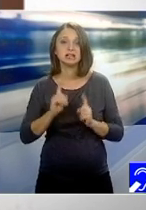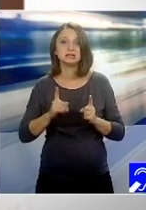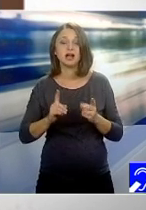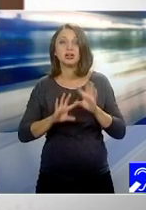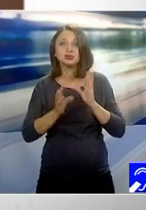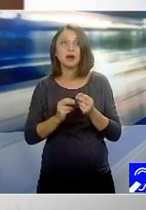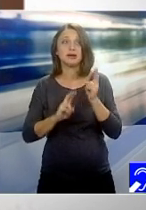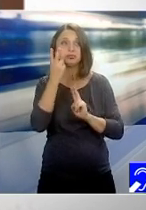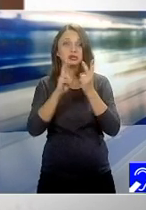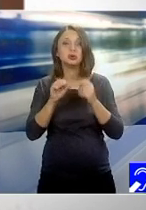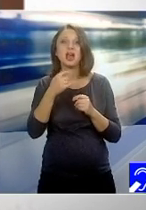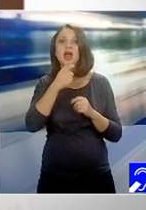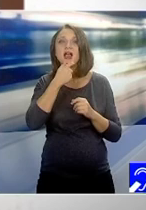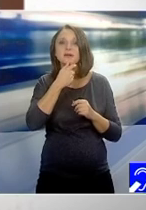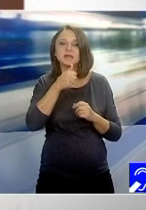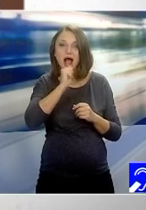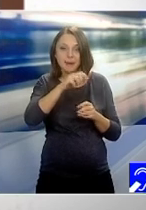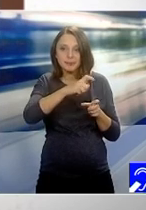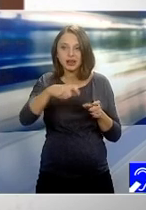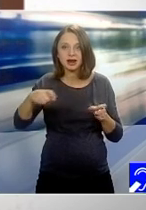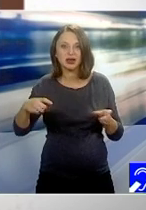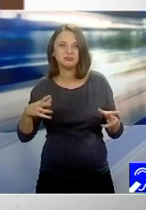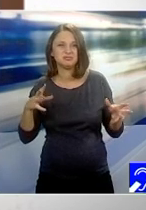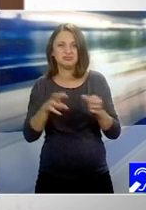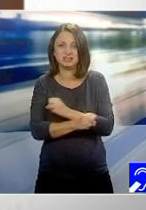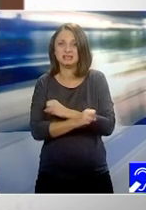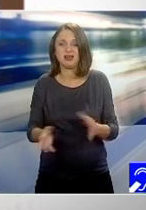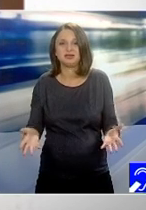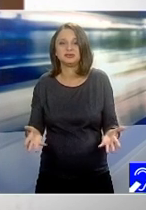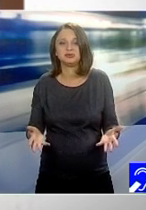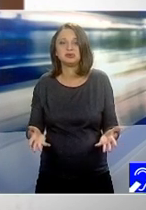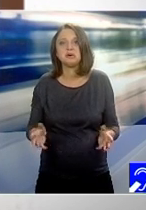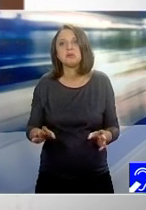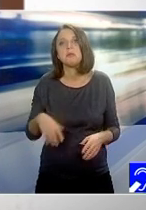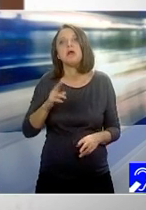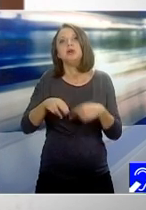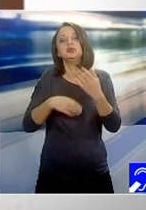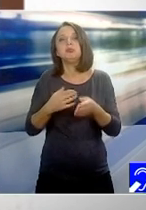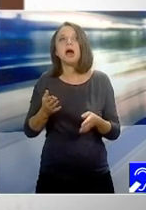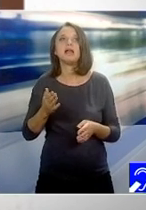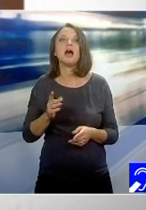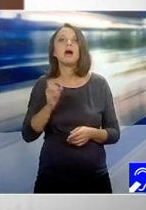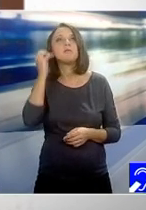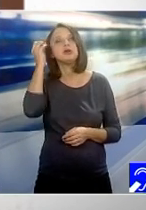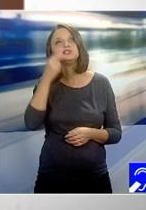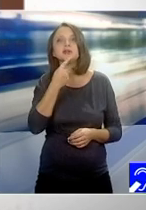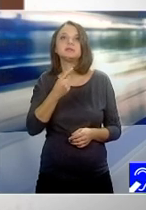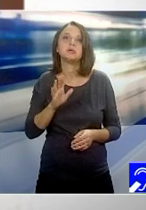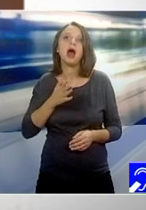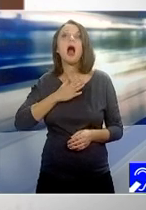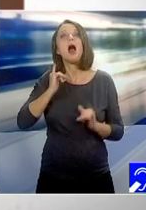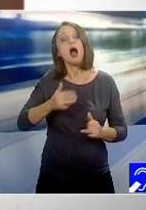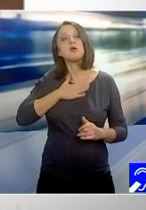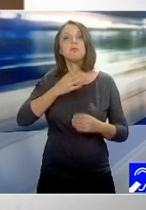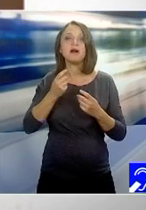pădurile sau apele, degeaba ai după aia voință, bani, resurse. Asta e problema, să ruvină prea târziu voința politică și conștientizarea că